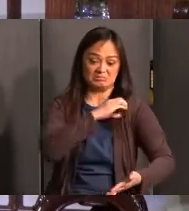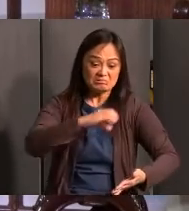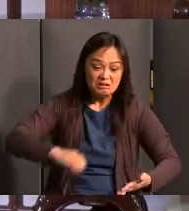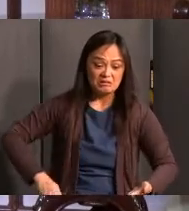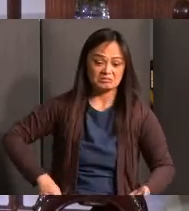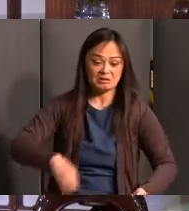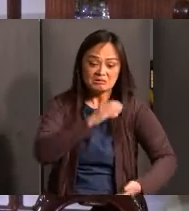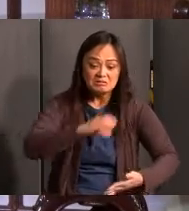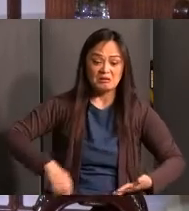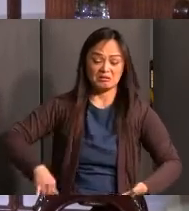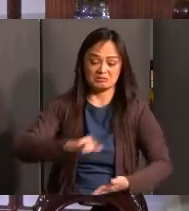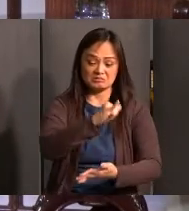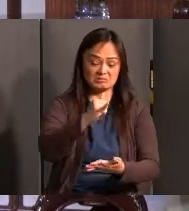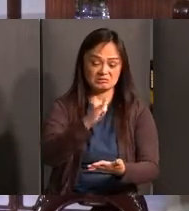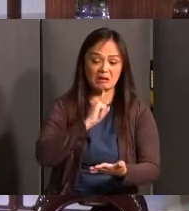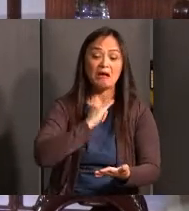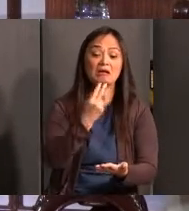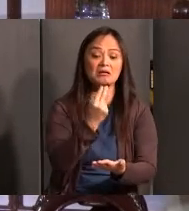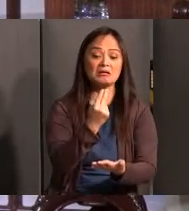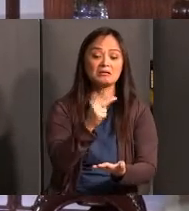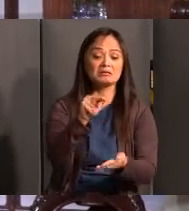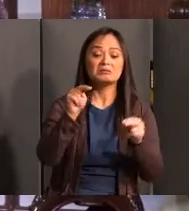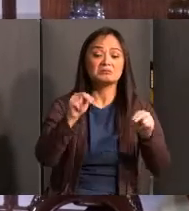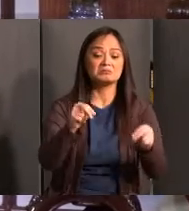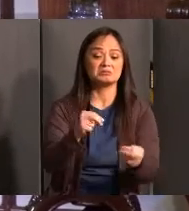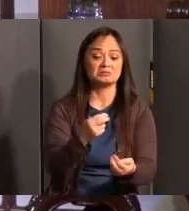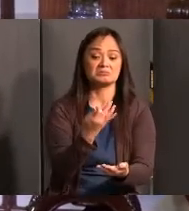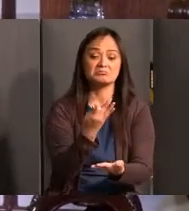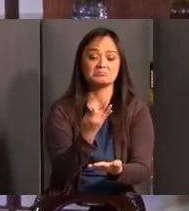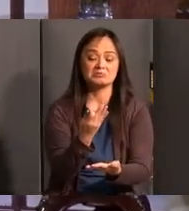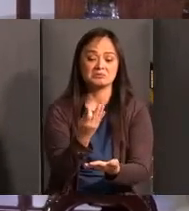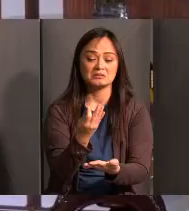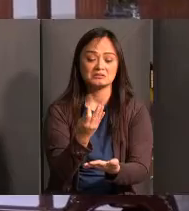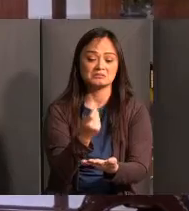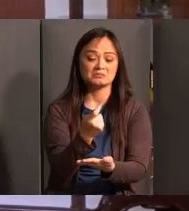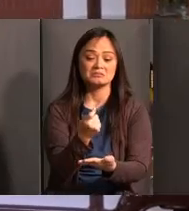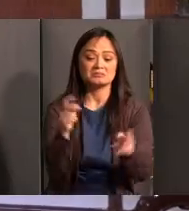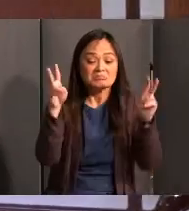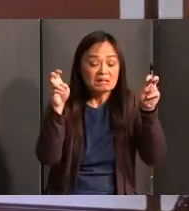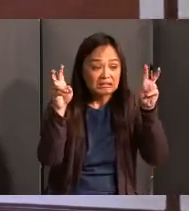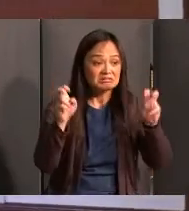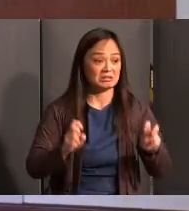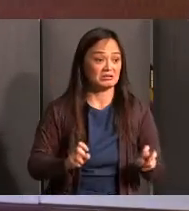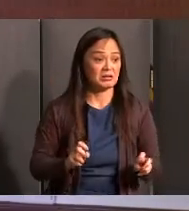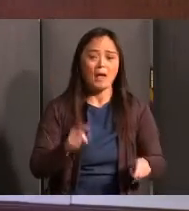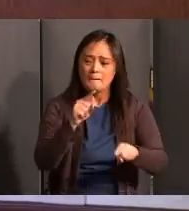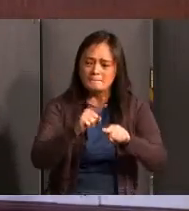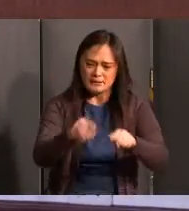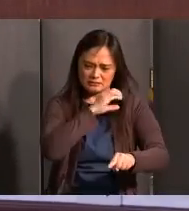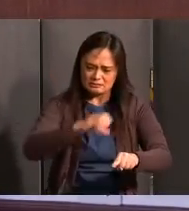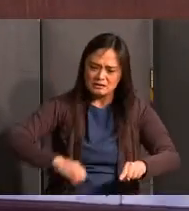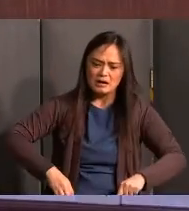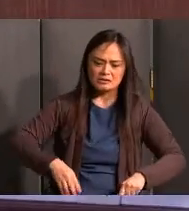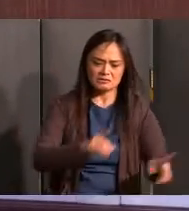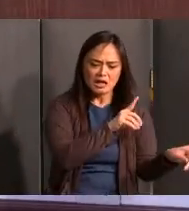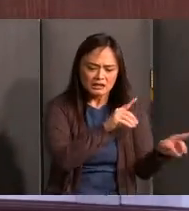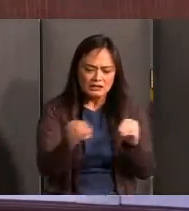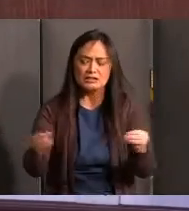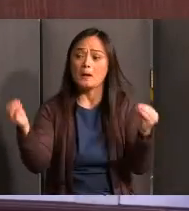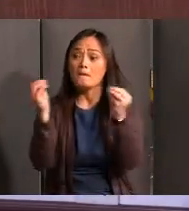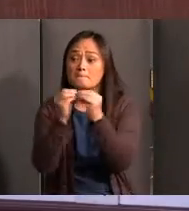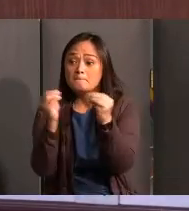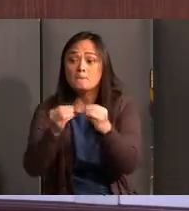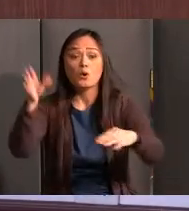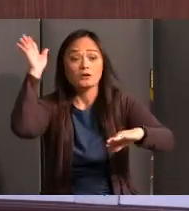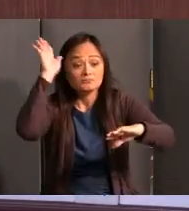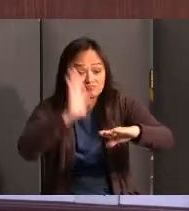titulo? At yun lang ang tingin natin kay Kristo, samantalang He did more than what we really were